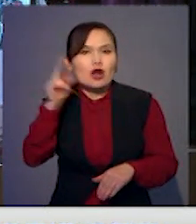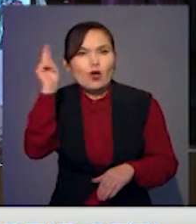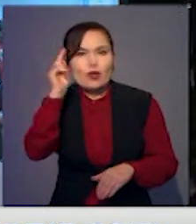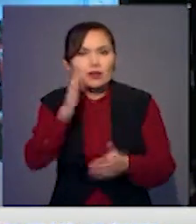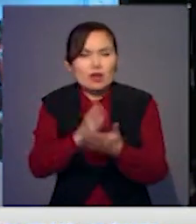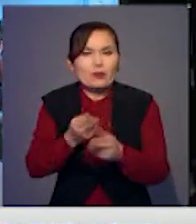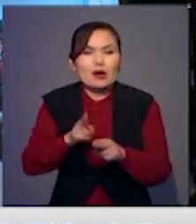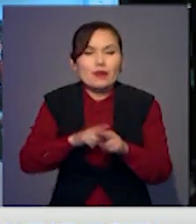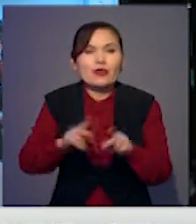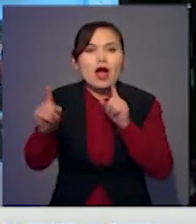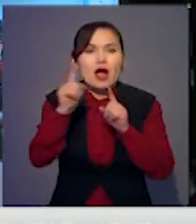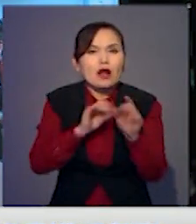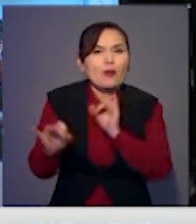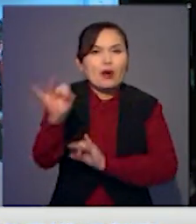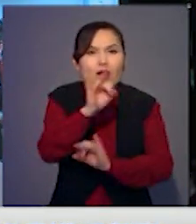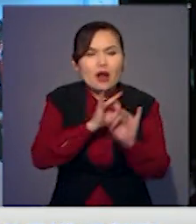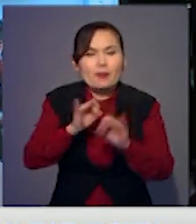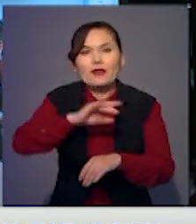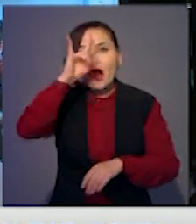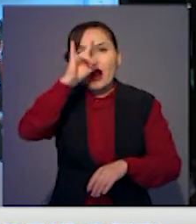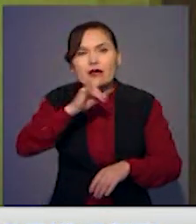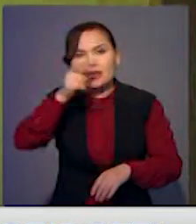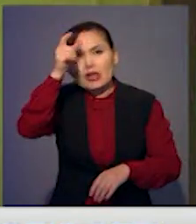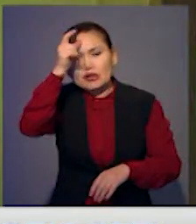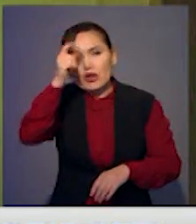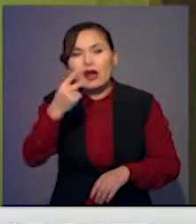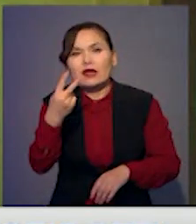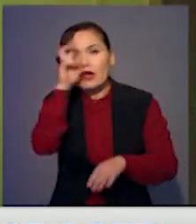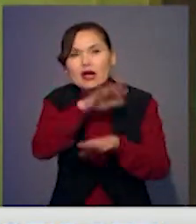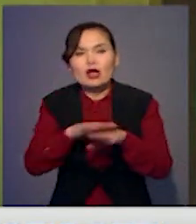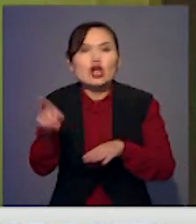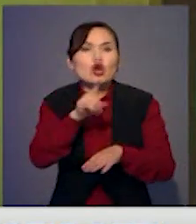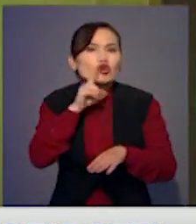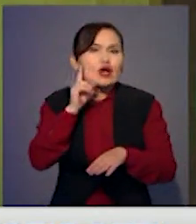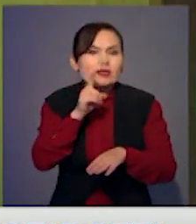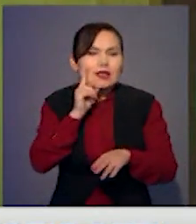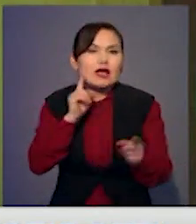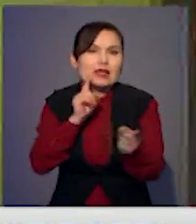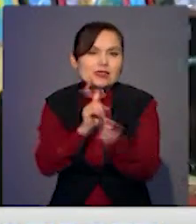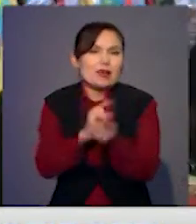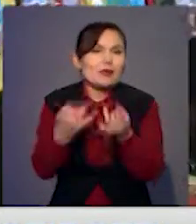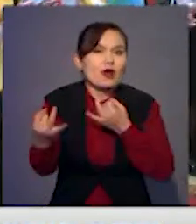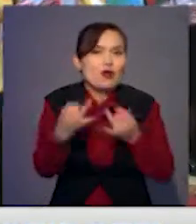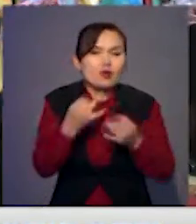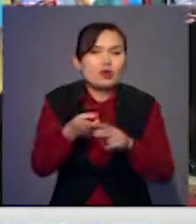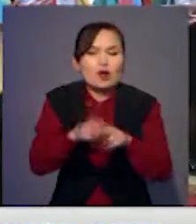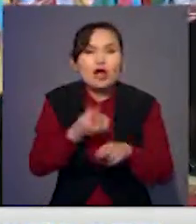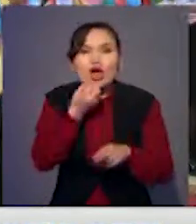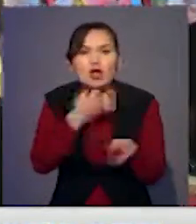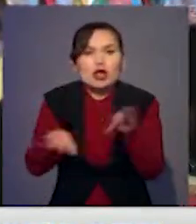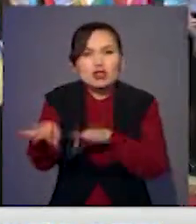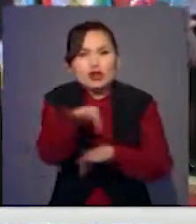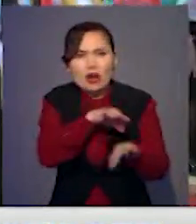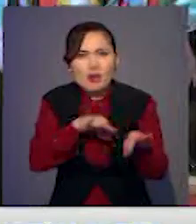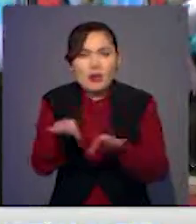жүр. Телекөпір барысында бауырлас екі елдің жастары өзара пікір алмасып, тәжірибелерімен бөлісті. Тың жобаларын ортаға салып,